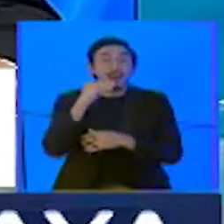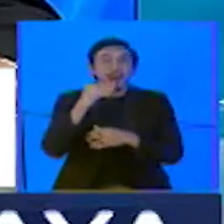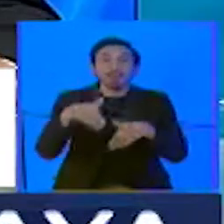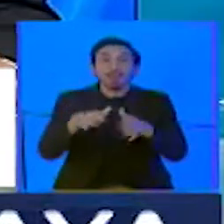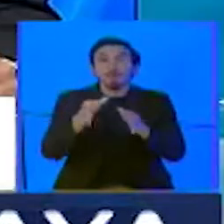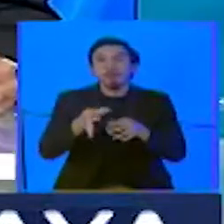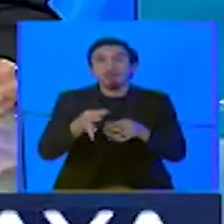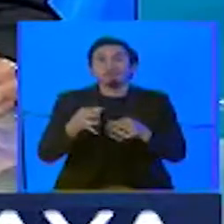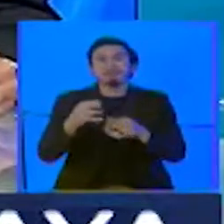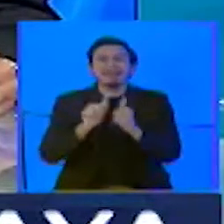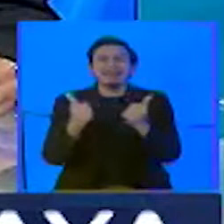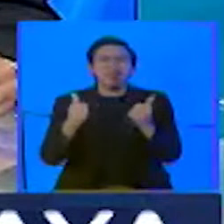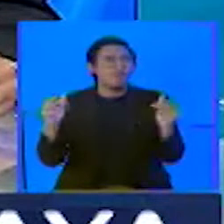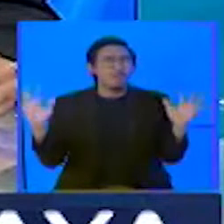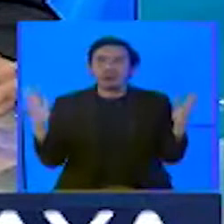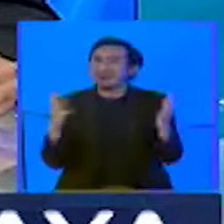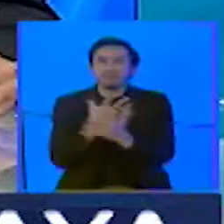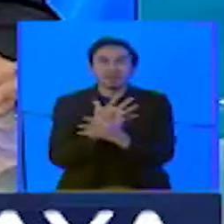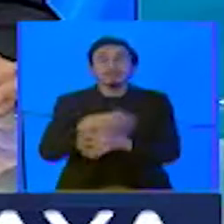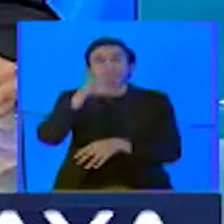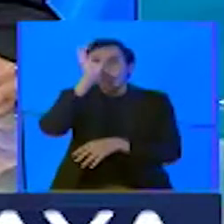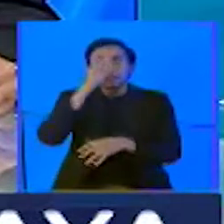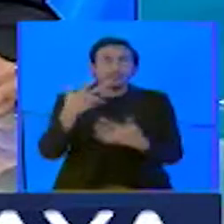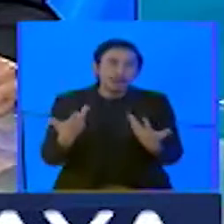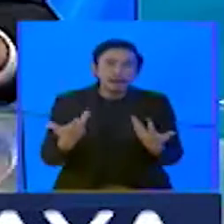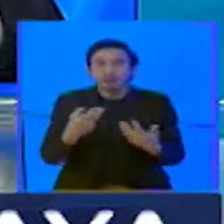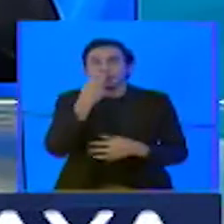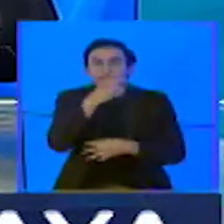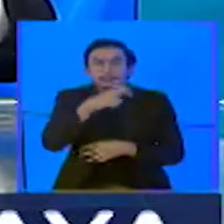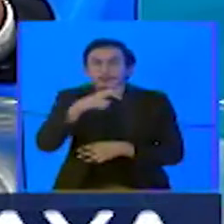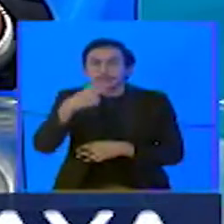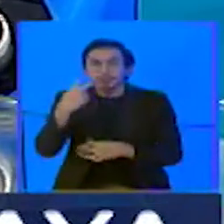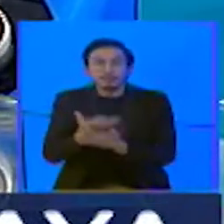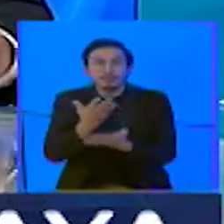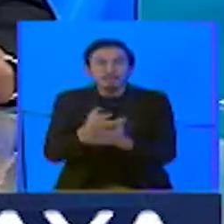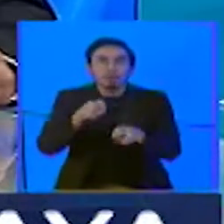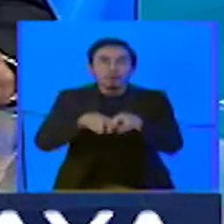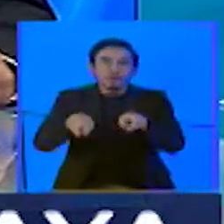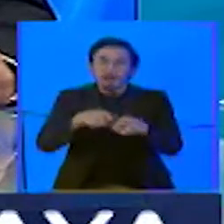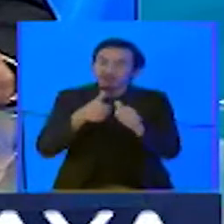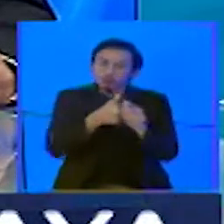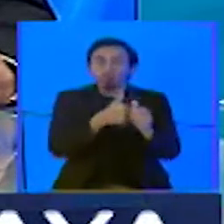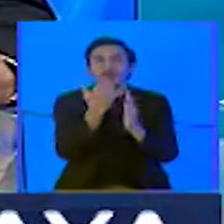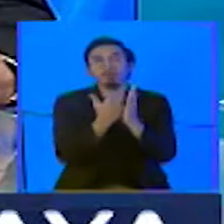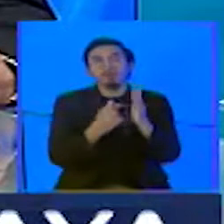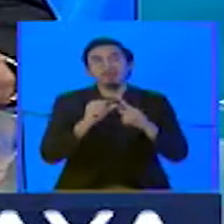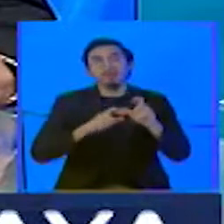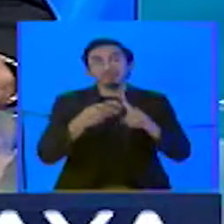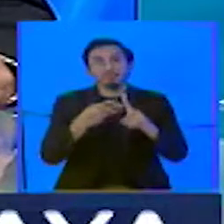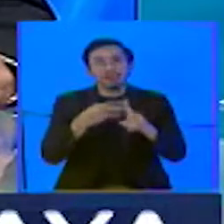masih ramai warga. Polisi terpaksa merazia dengan meminta penumpang mobil yang tidak mengikuti aturan PSBB untuk